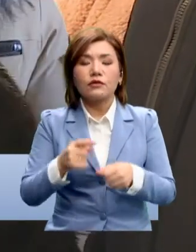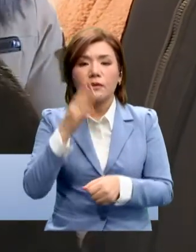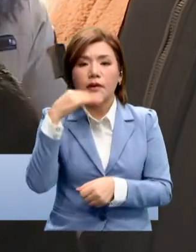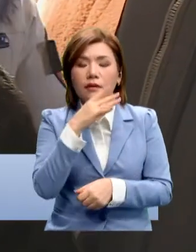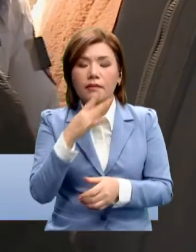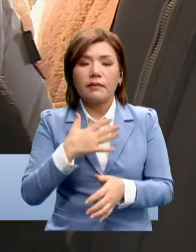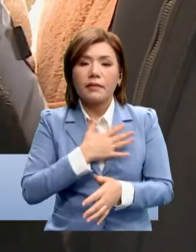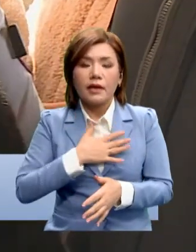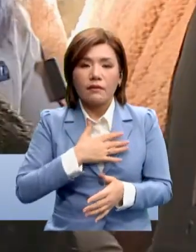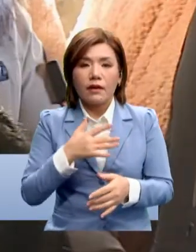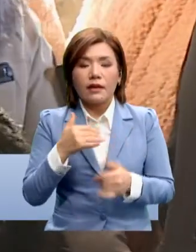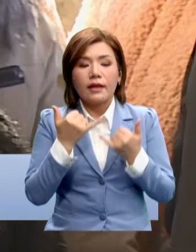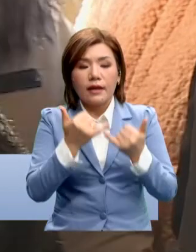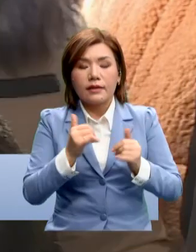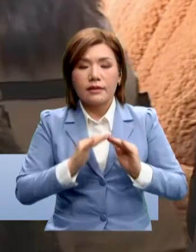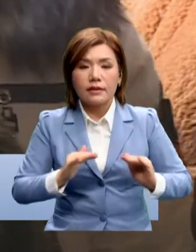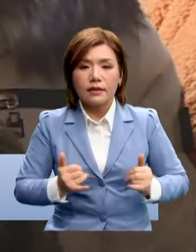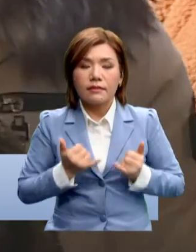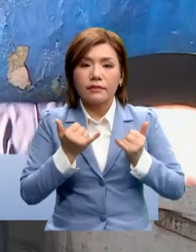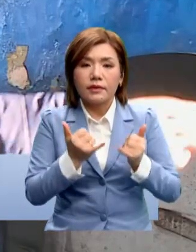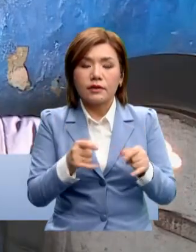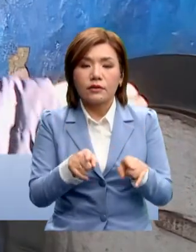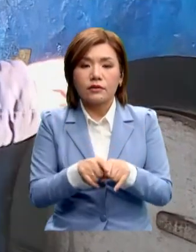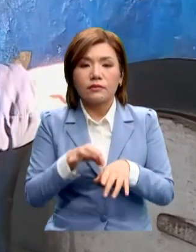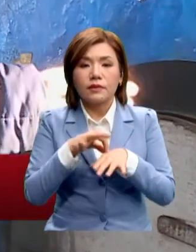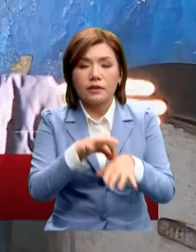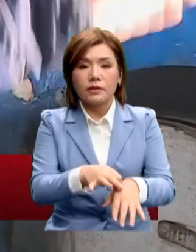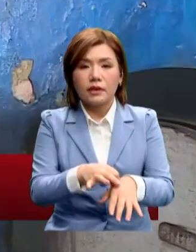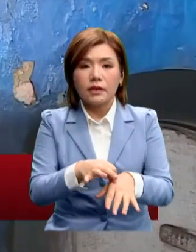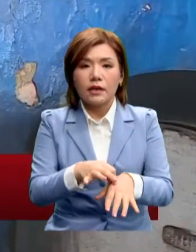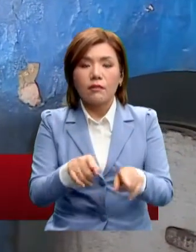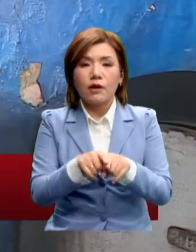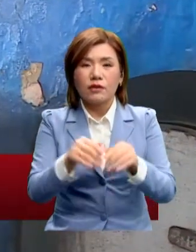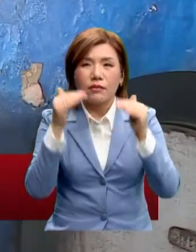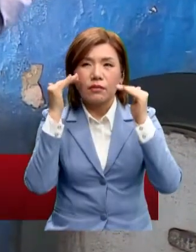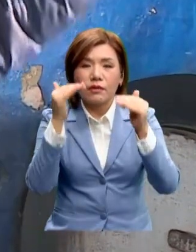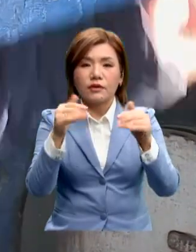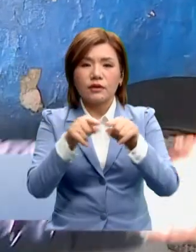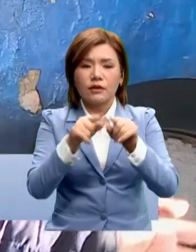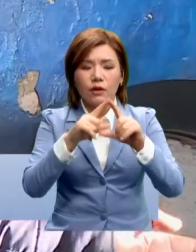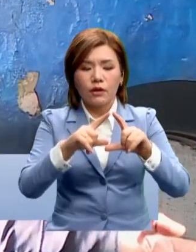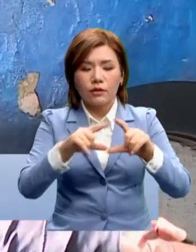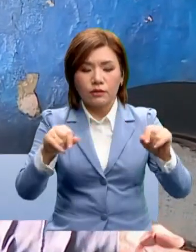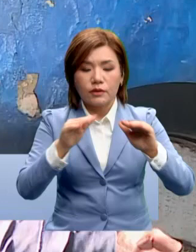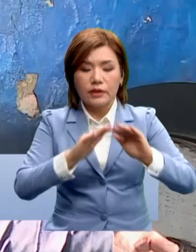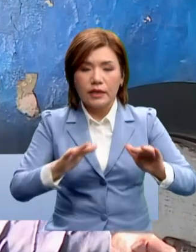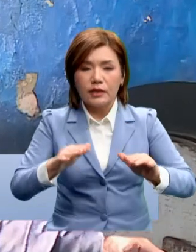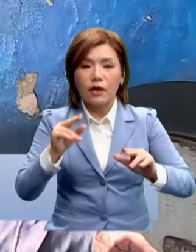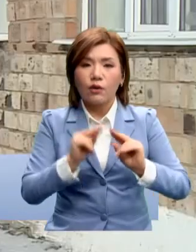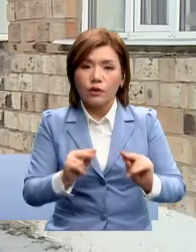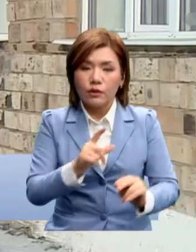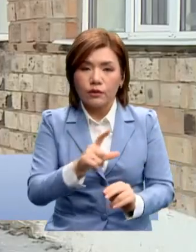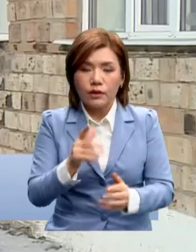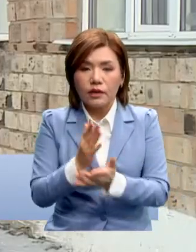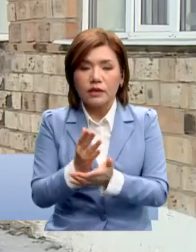ата-ана? Бала үшін жүрміз ғой, бала үшін шырылдап жүрміз біз. Мынау енді заңды ма үстіңде қаншама оқушы, қаншама мұғалімдер бар мысалы.